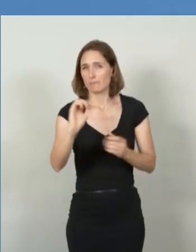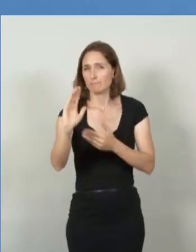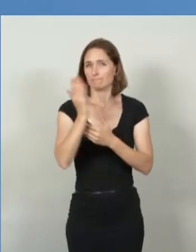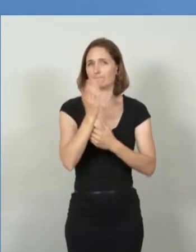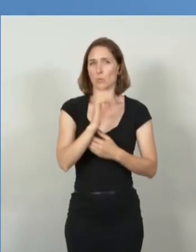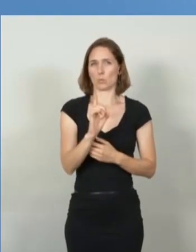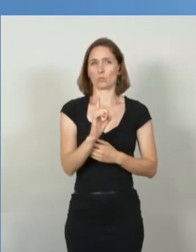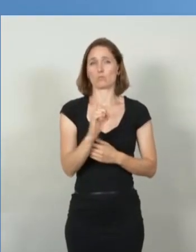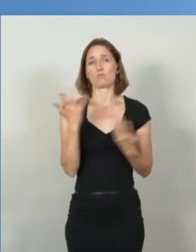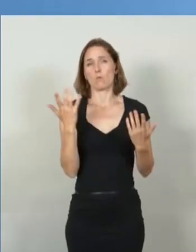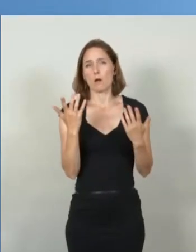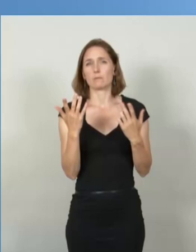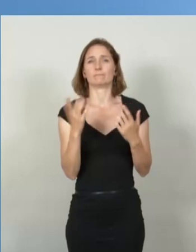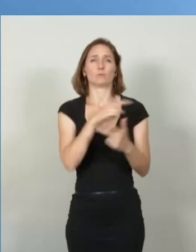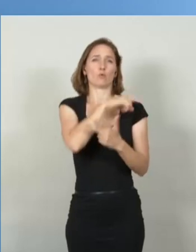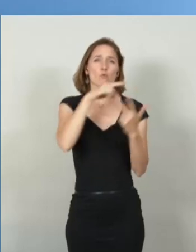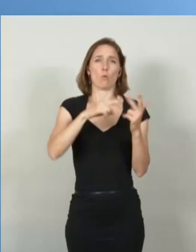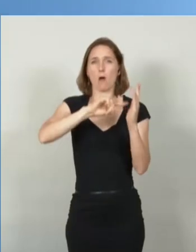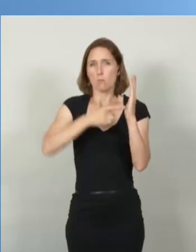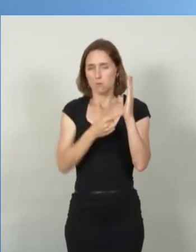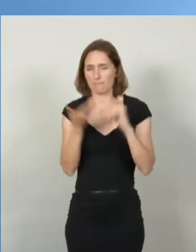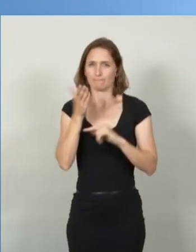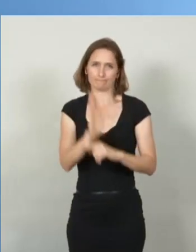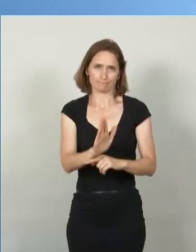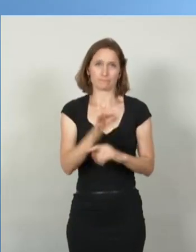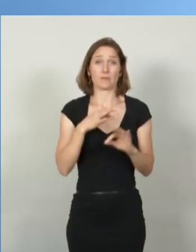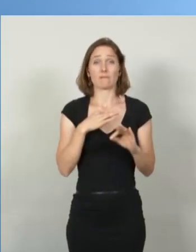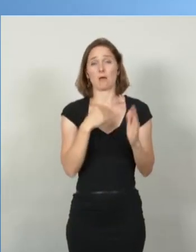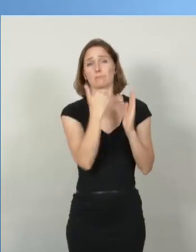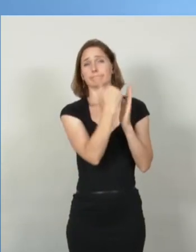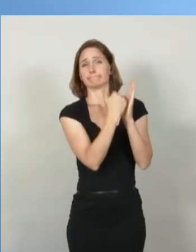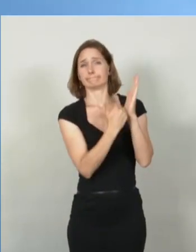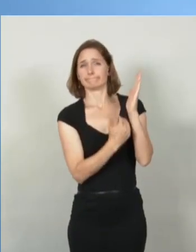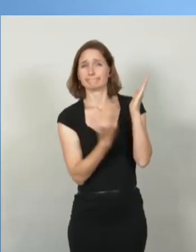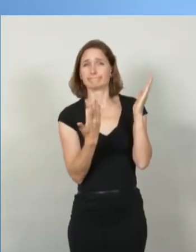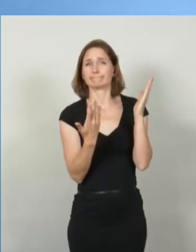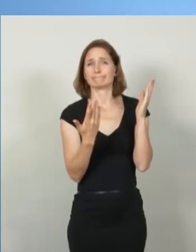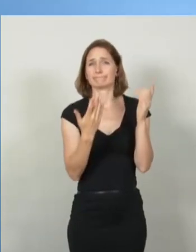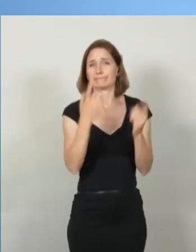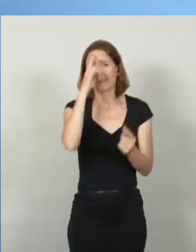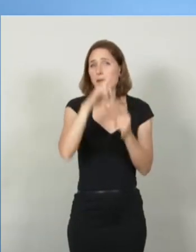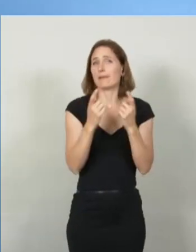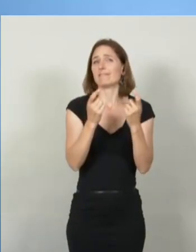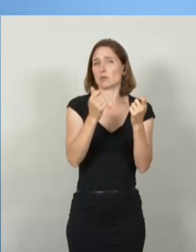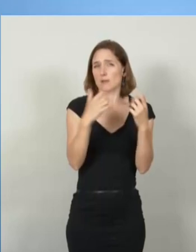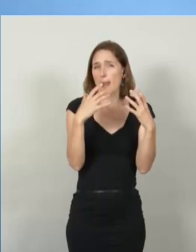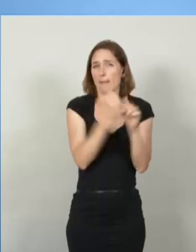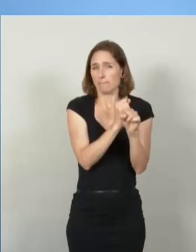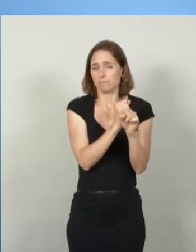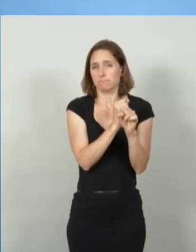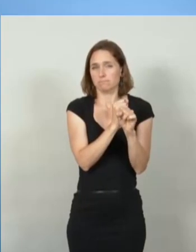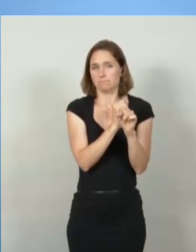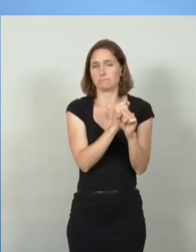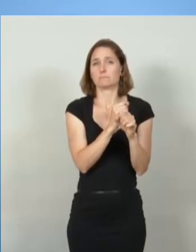en trois points d'abord sur l'aspect sommaire mais financier sur l'organisation lui-même elle-même pardon de